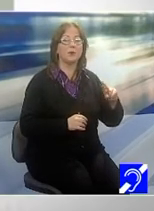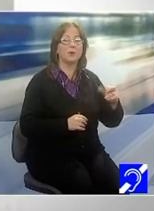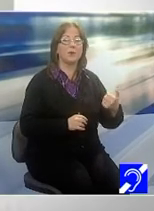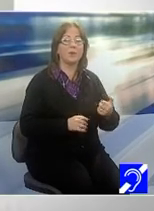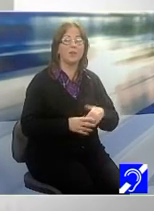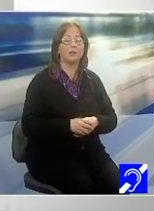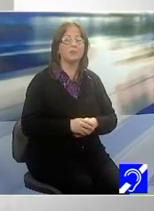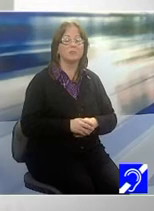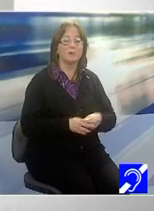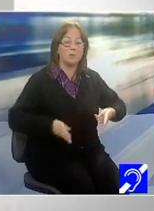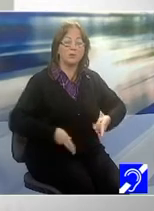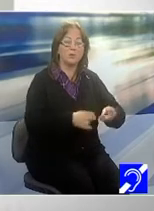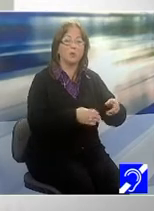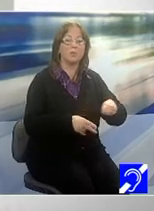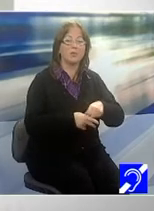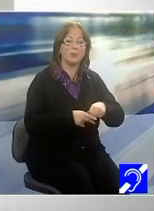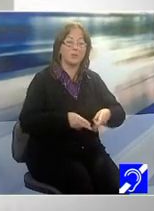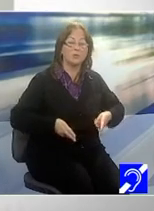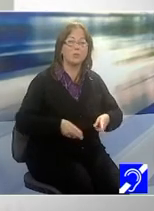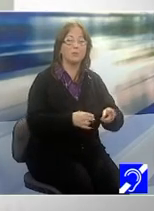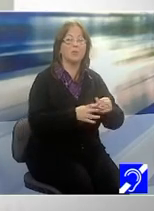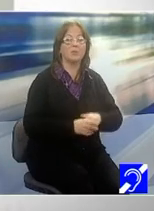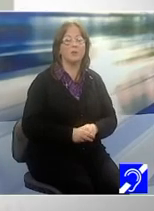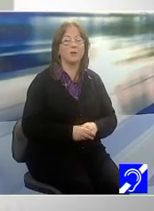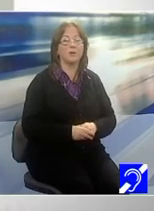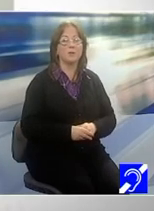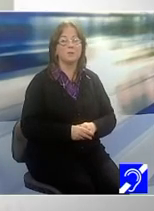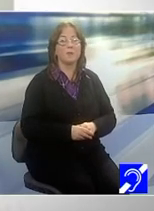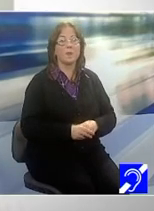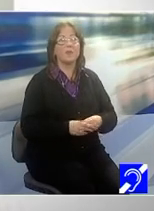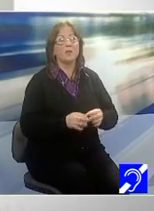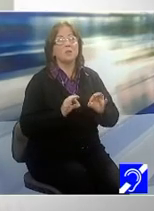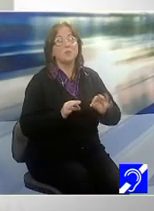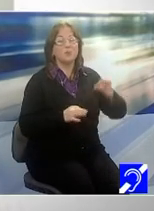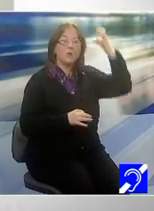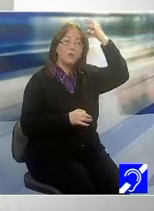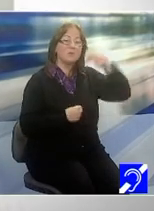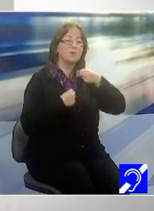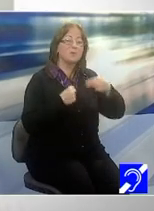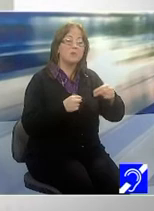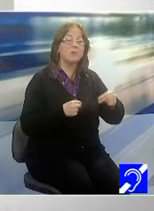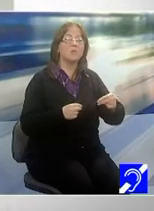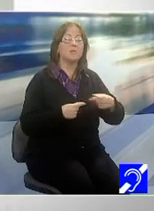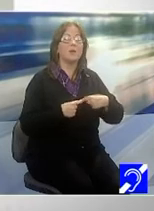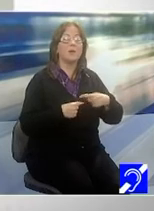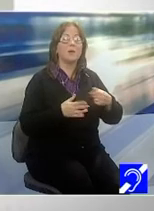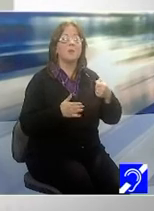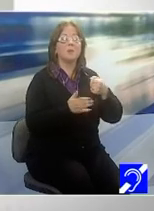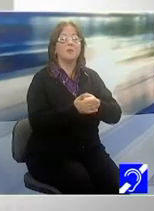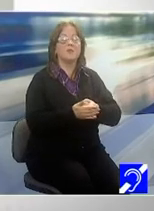fost contraproductiv pentru acest guvern să spună până la anul vom da în folosință X kilometri de autostradă. Am mai auzit asta